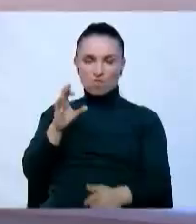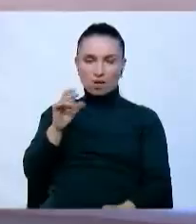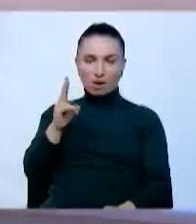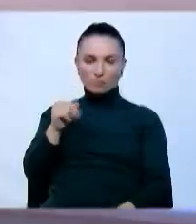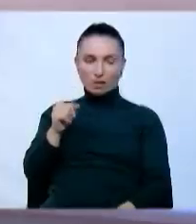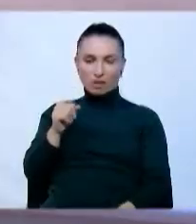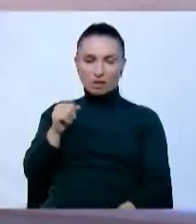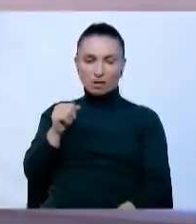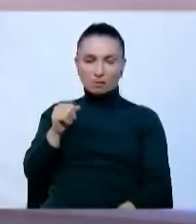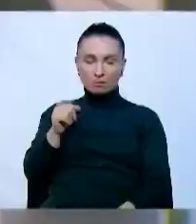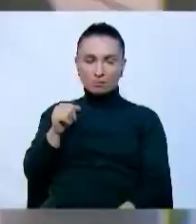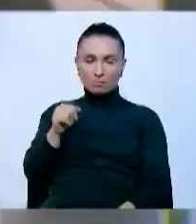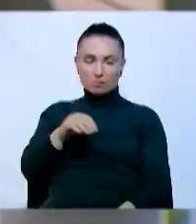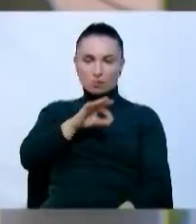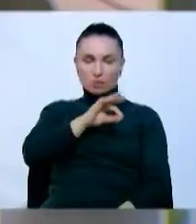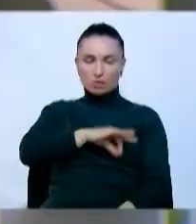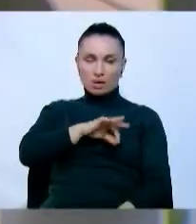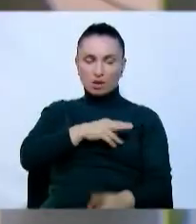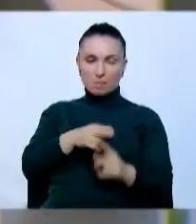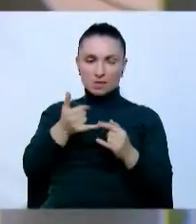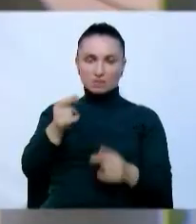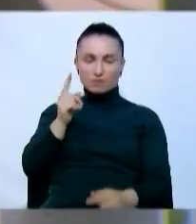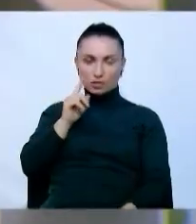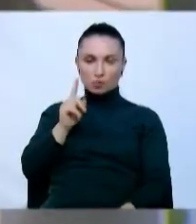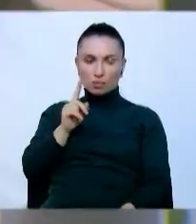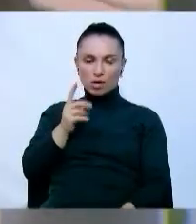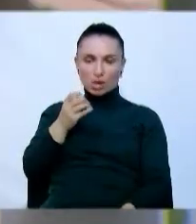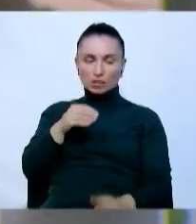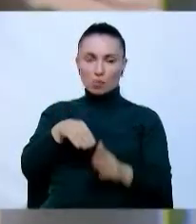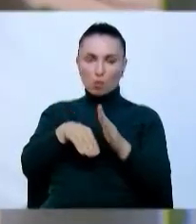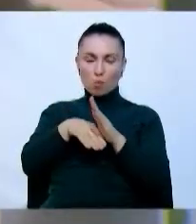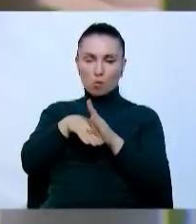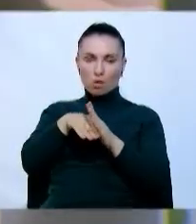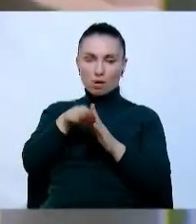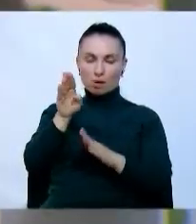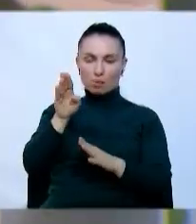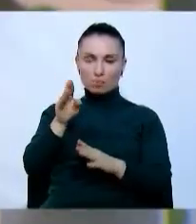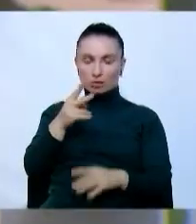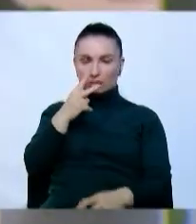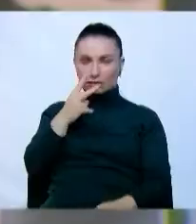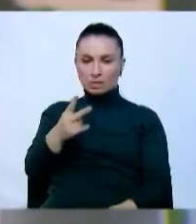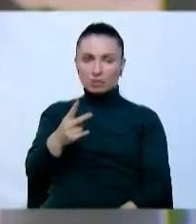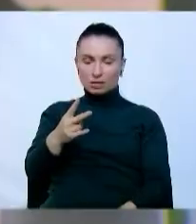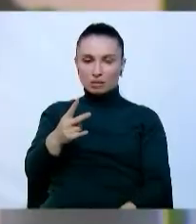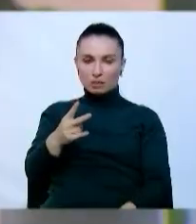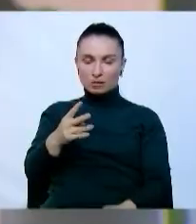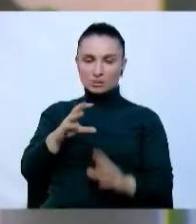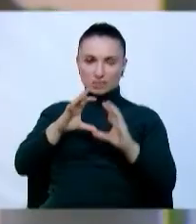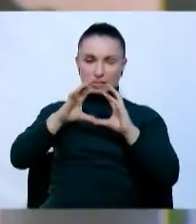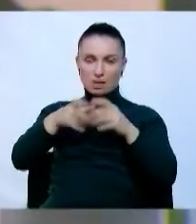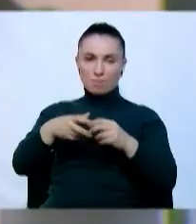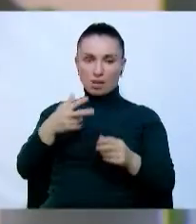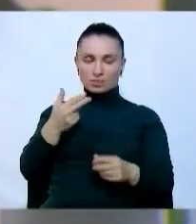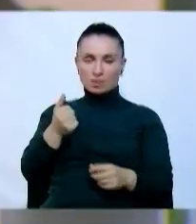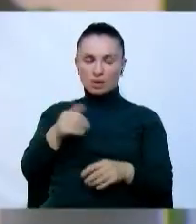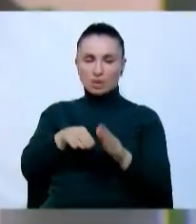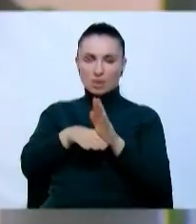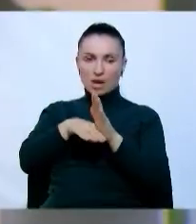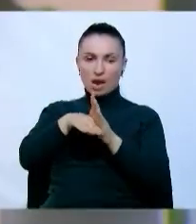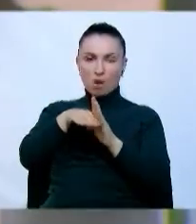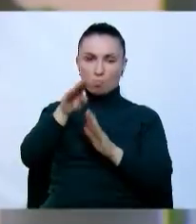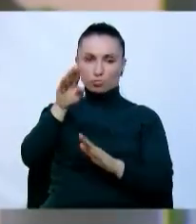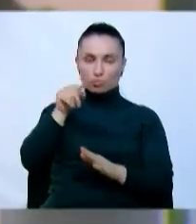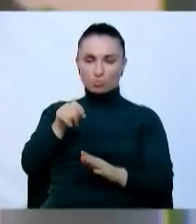რქოვანა გამოიყენონ იმისთვის, რომ კიდევ უფრო უკეთ დაინახონ სამყარო და